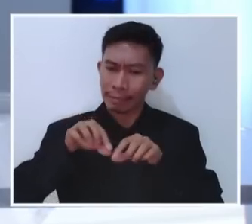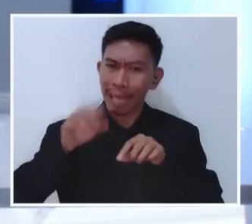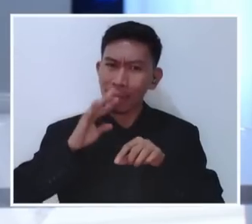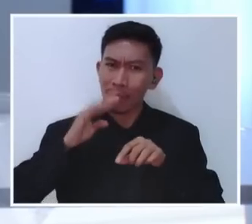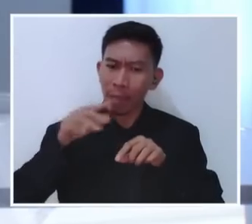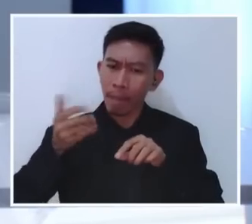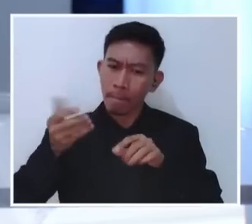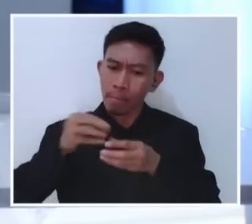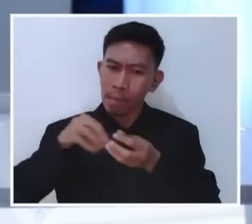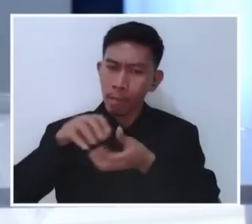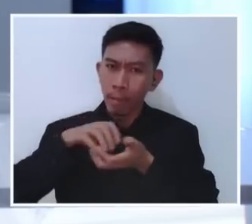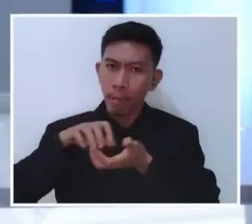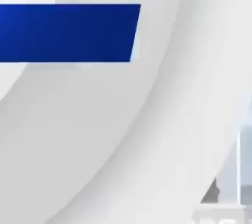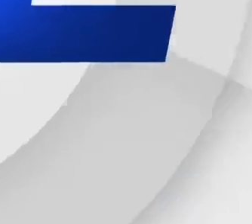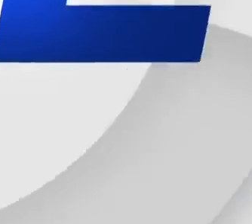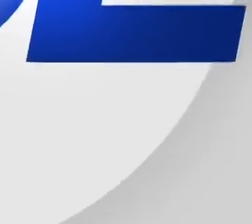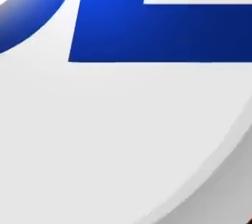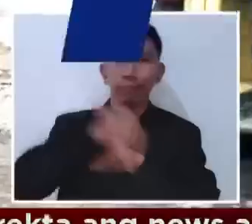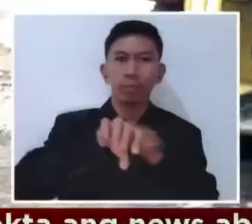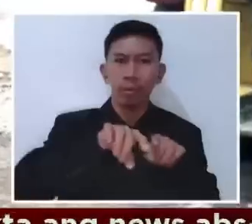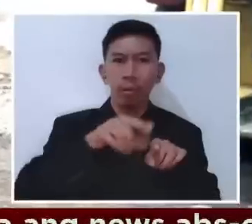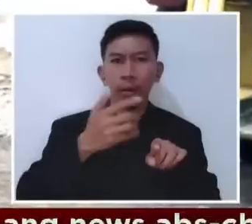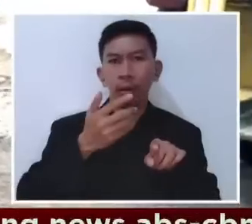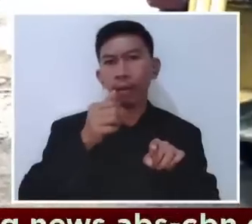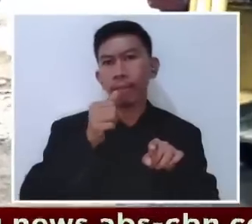Chrislen Bulosan.